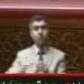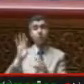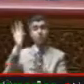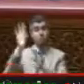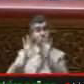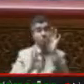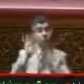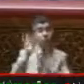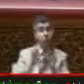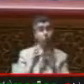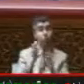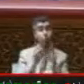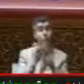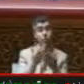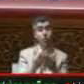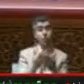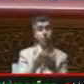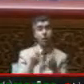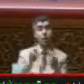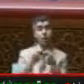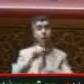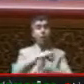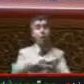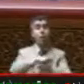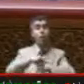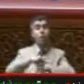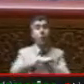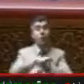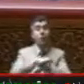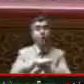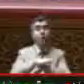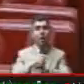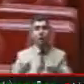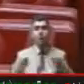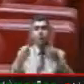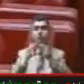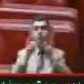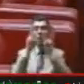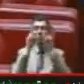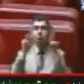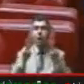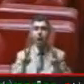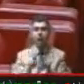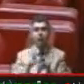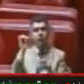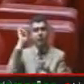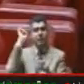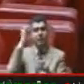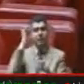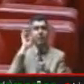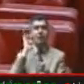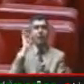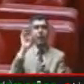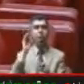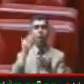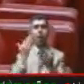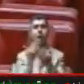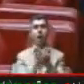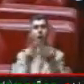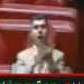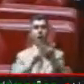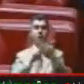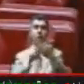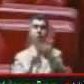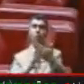المسؤوليات أو الوظائف التي تتلائم مع التكوينات، وكذلك نؤسس